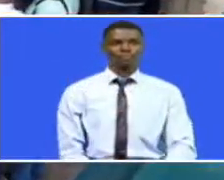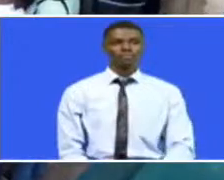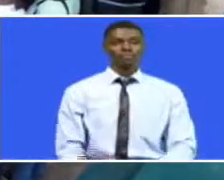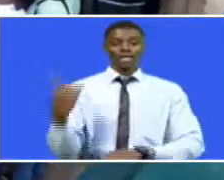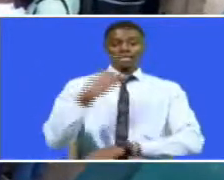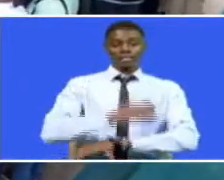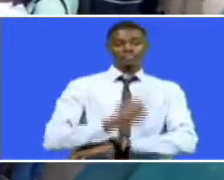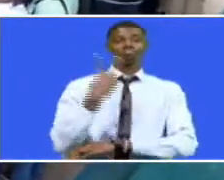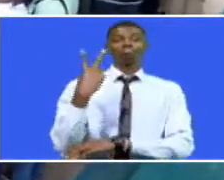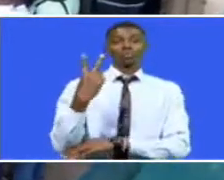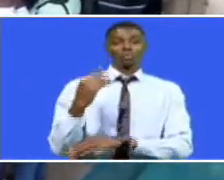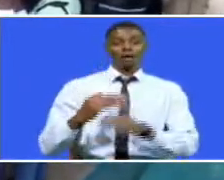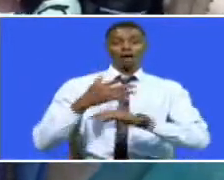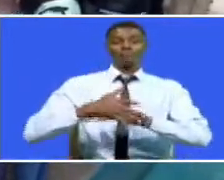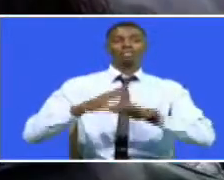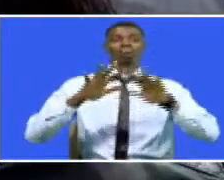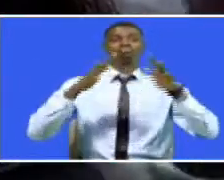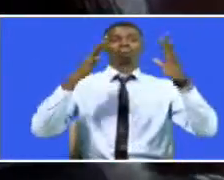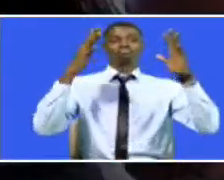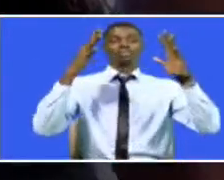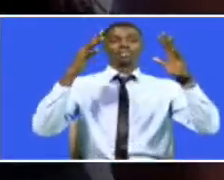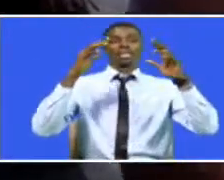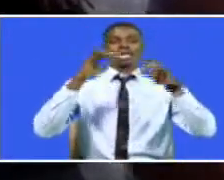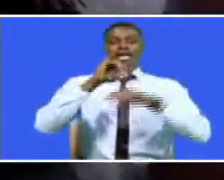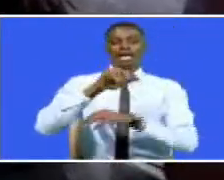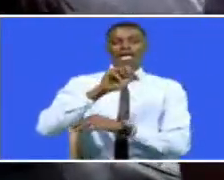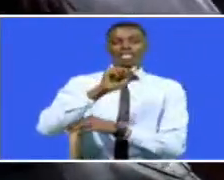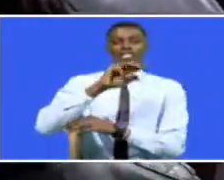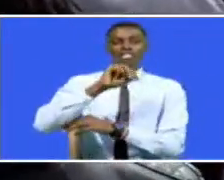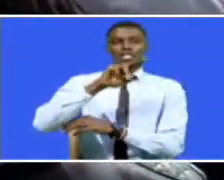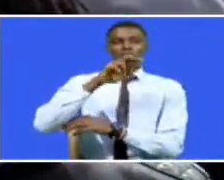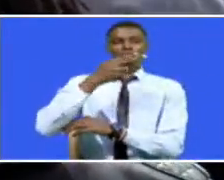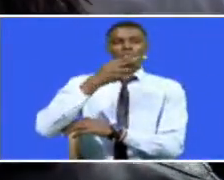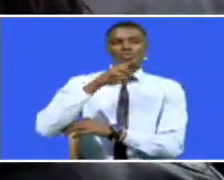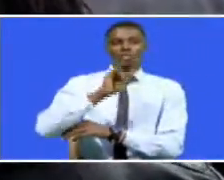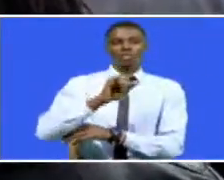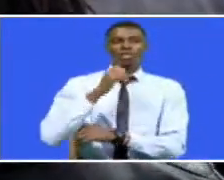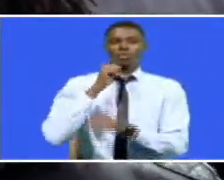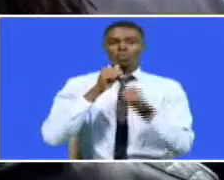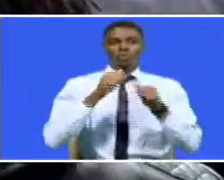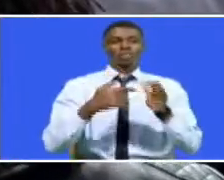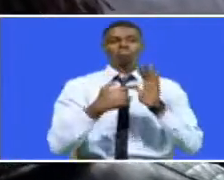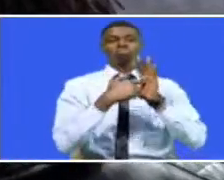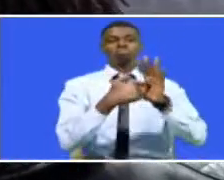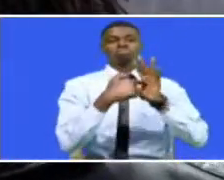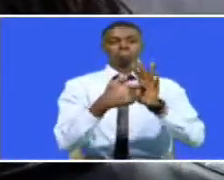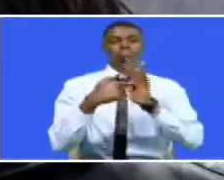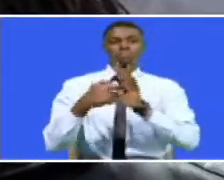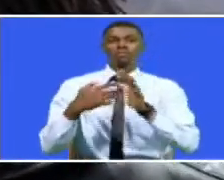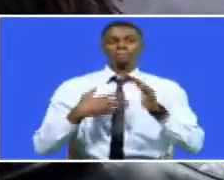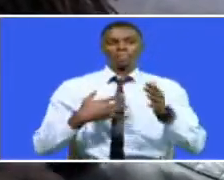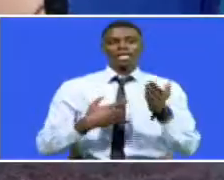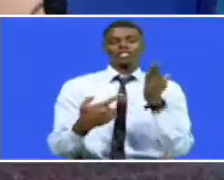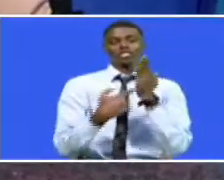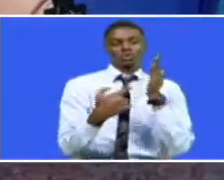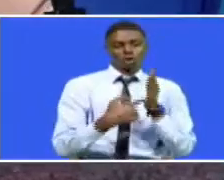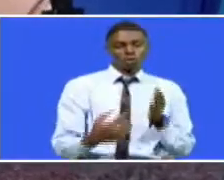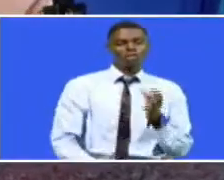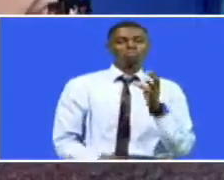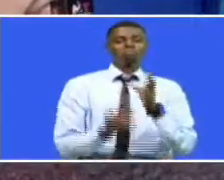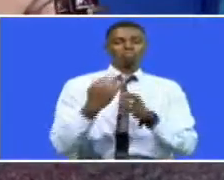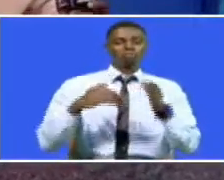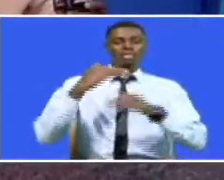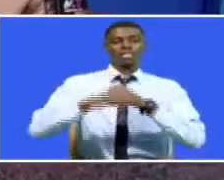Siku mbili tu kabla ya sherehe za kitaifa za jamhuri zinazotarajiwa kukolea maonyesho na midahalo ya kiteknolojia ugani